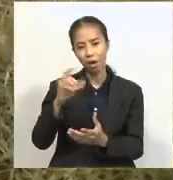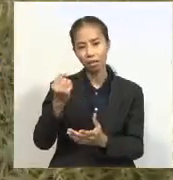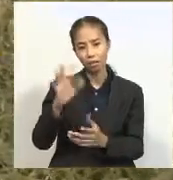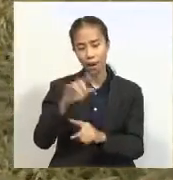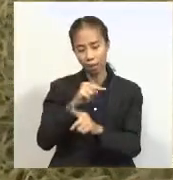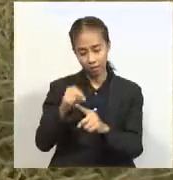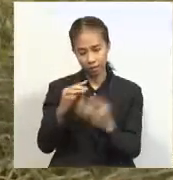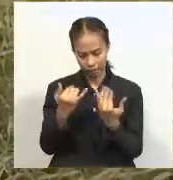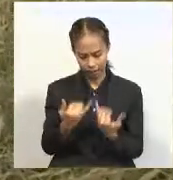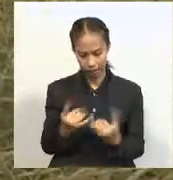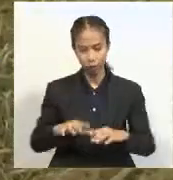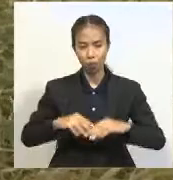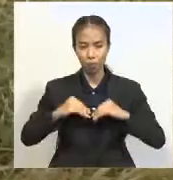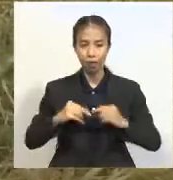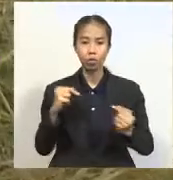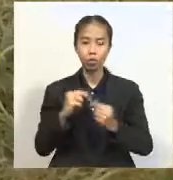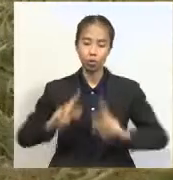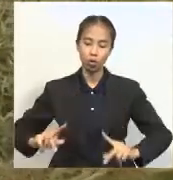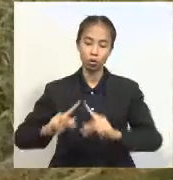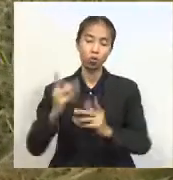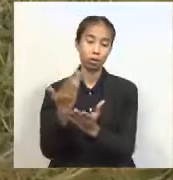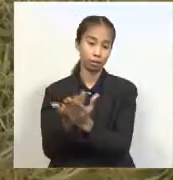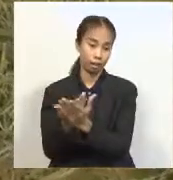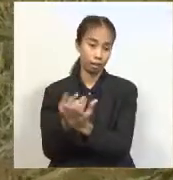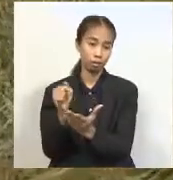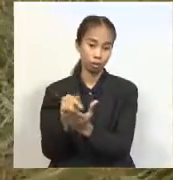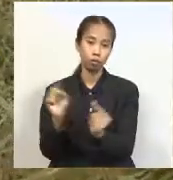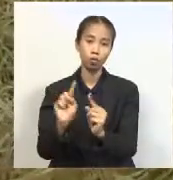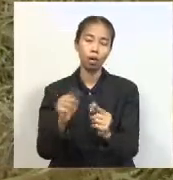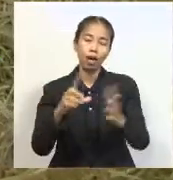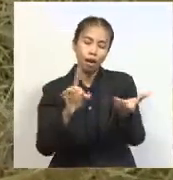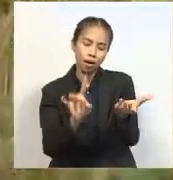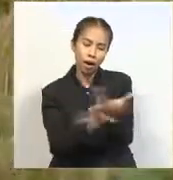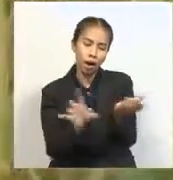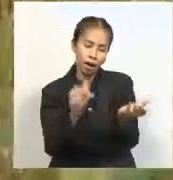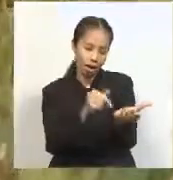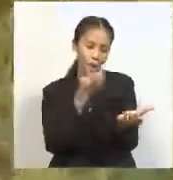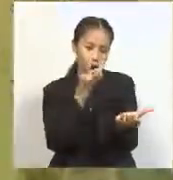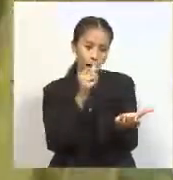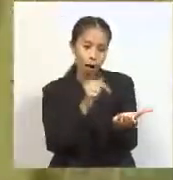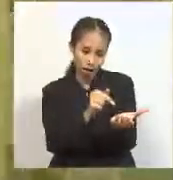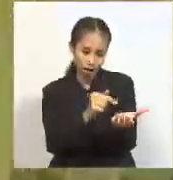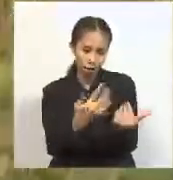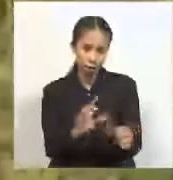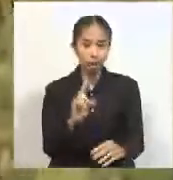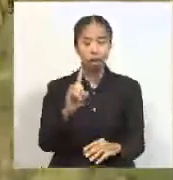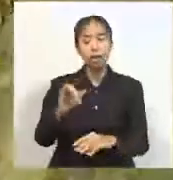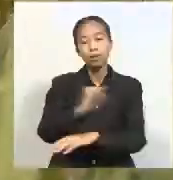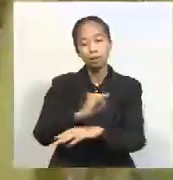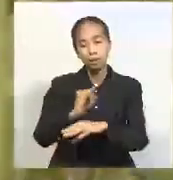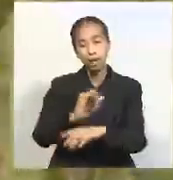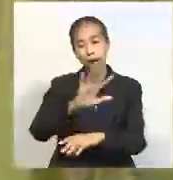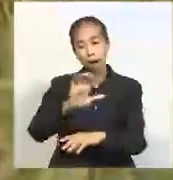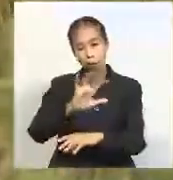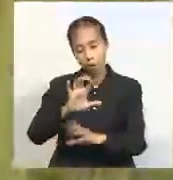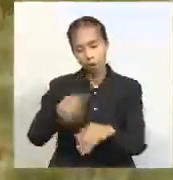ากนี้ยังเห็นชอบในหลักการตามที่กระทรวงการคลังเสนอเรื่องการปรับปรุงคุณภาพข้าวและค่าเก็บเกี่ยวไร่ละ500บาท